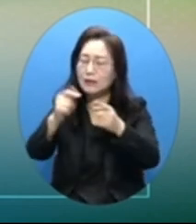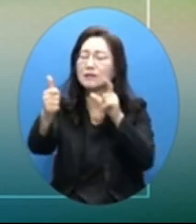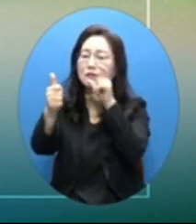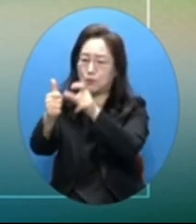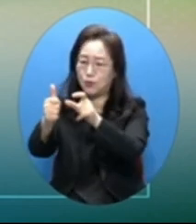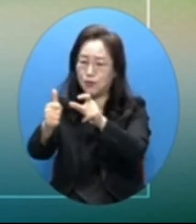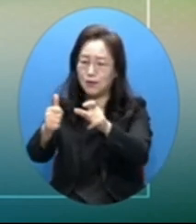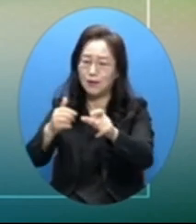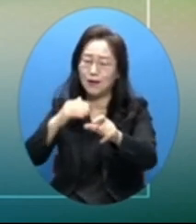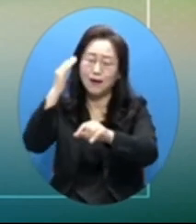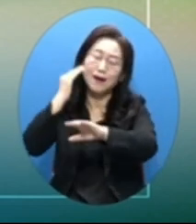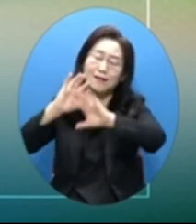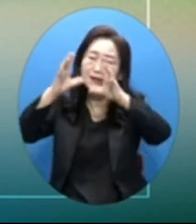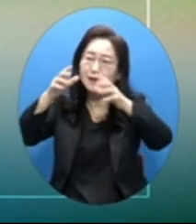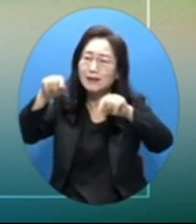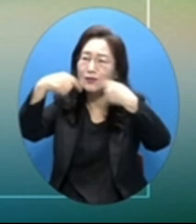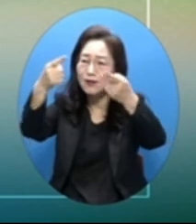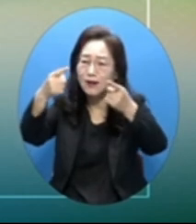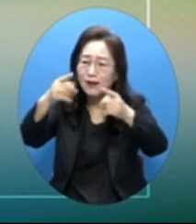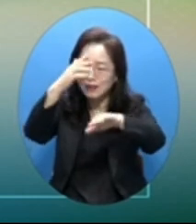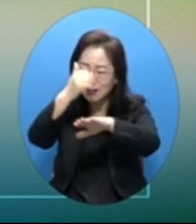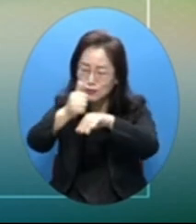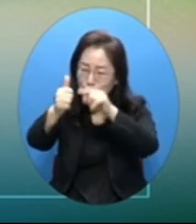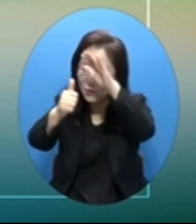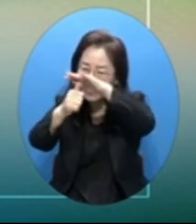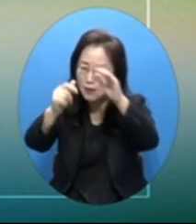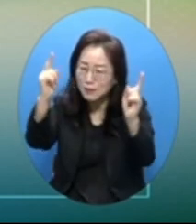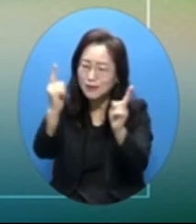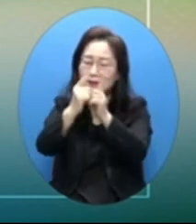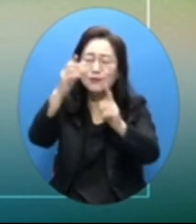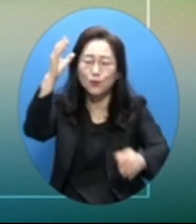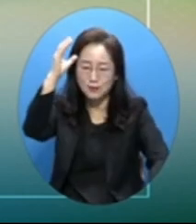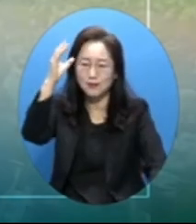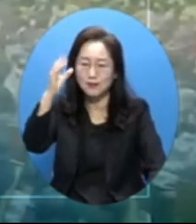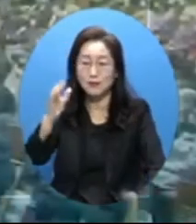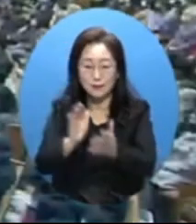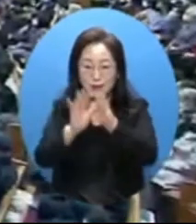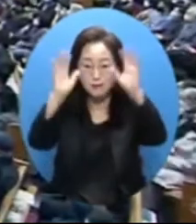하늘나라에서 그 소년을 만나기를 고대한다 할렐루야